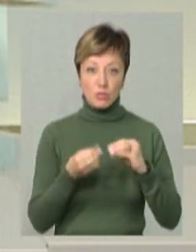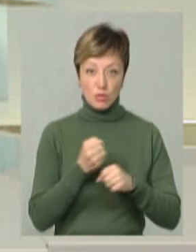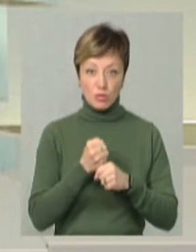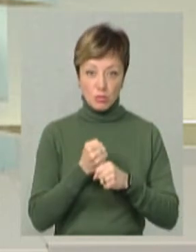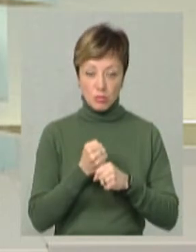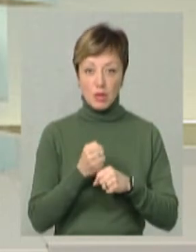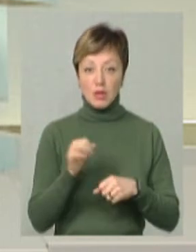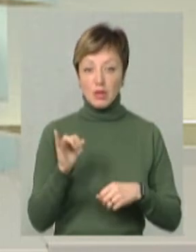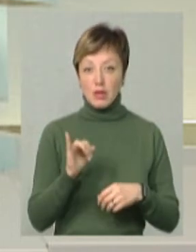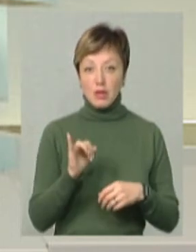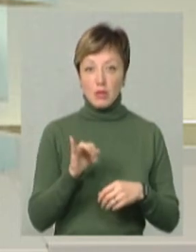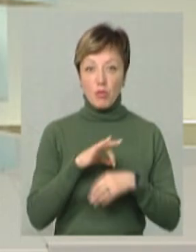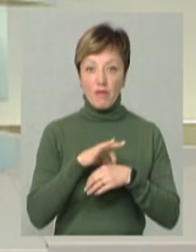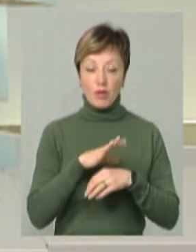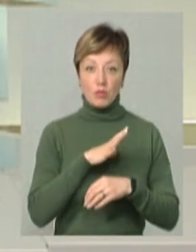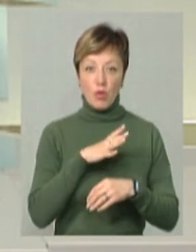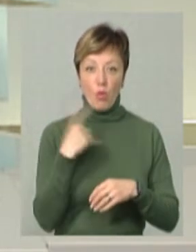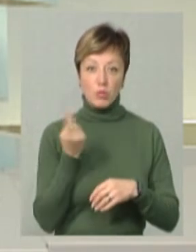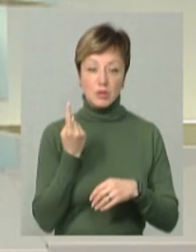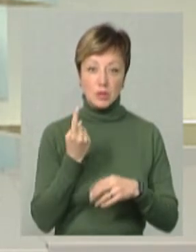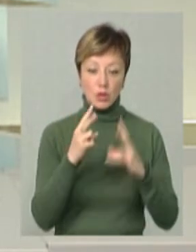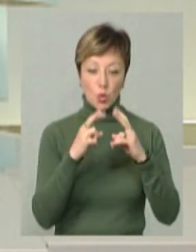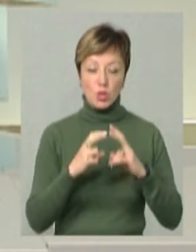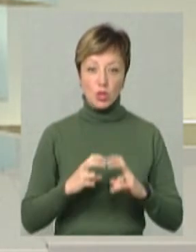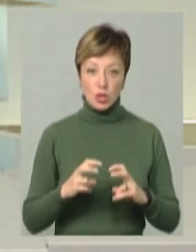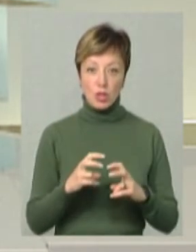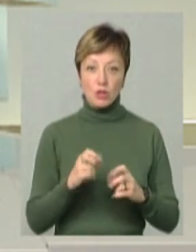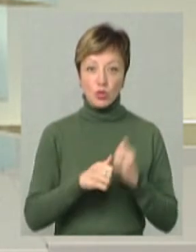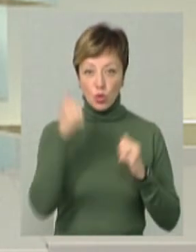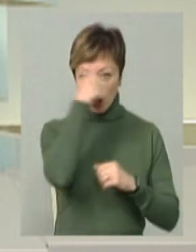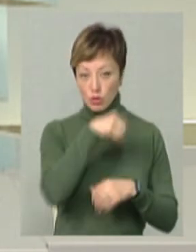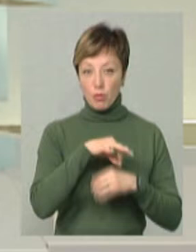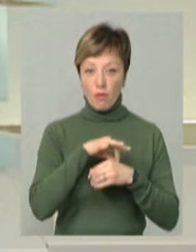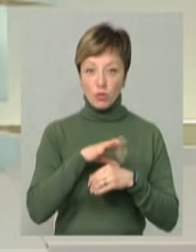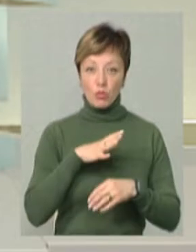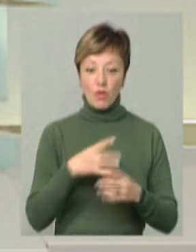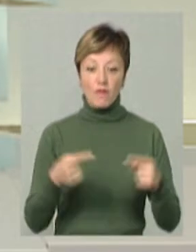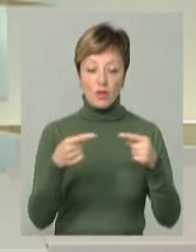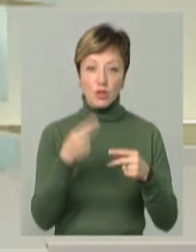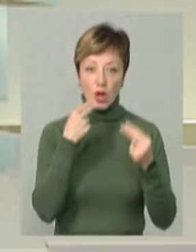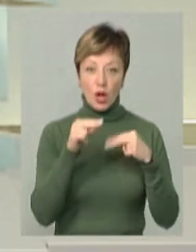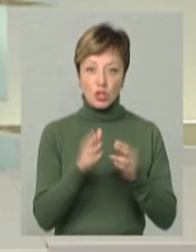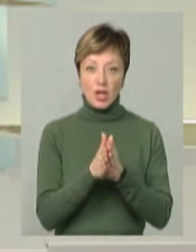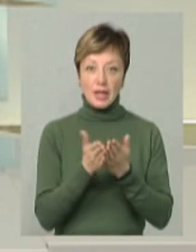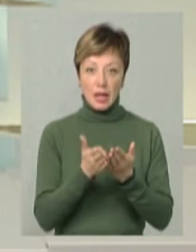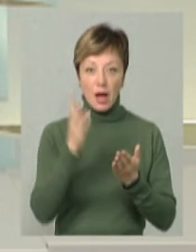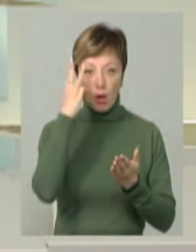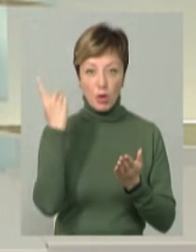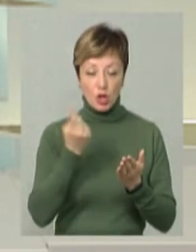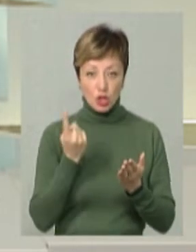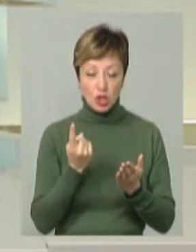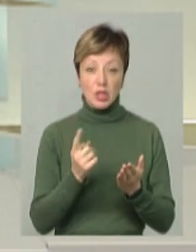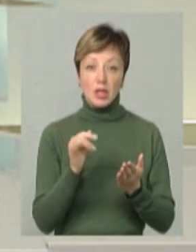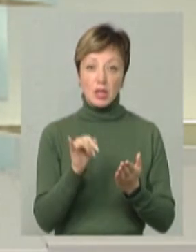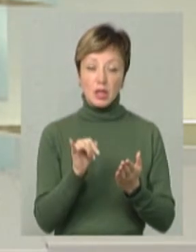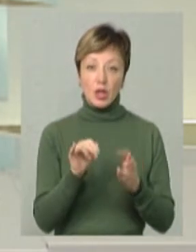підсумки, і проведено було обласне дослідження, яке щорічно проводиться, і було визначено краща книга Хмельниччини,